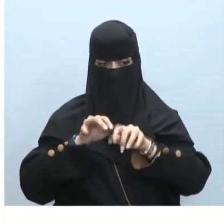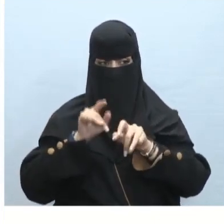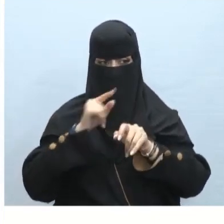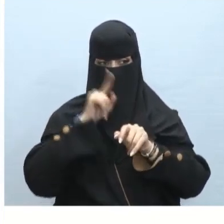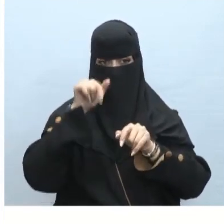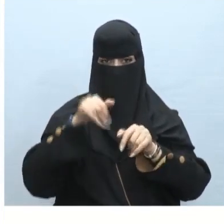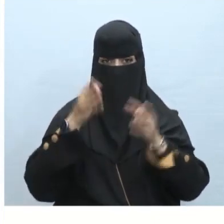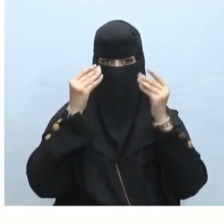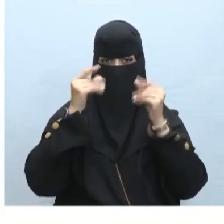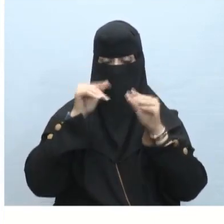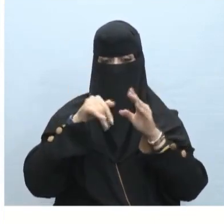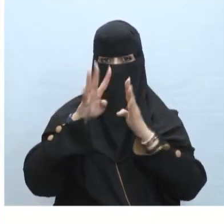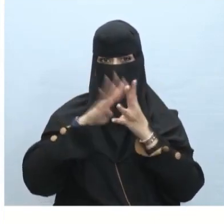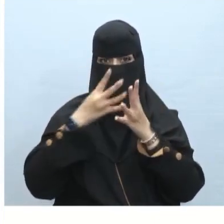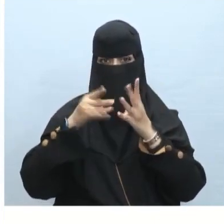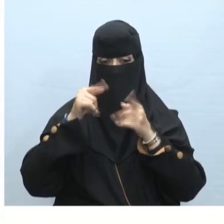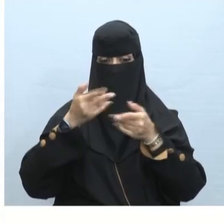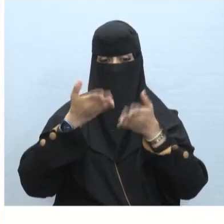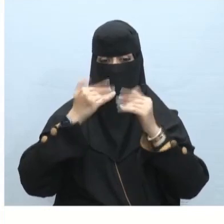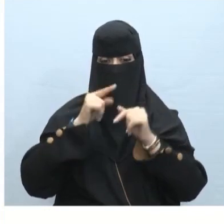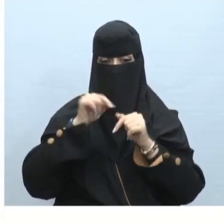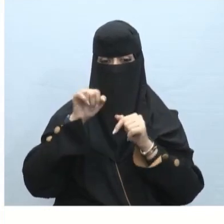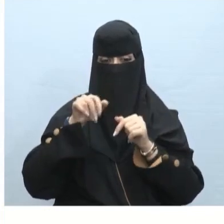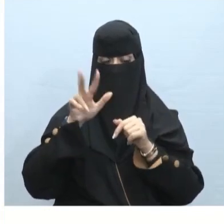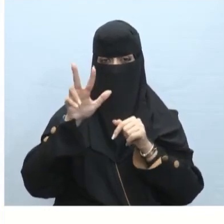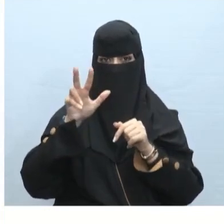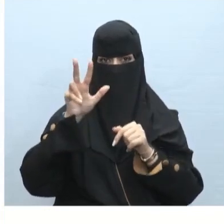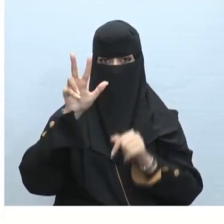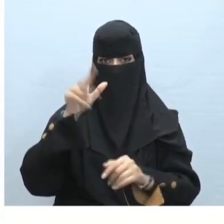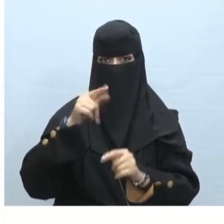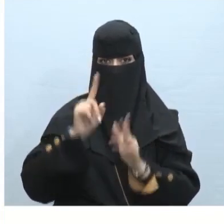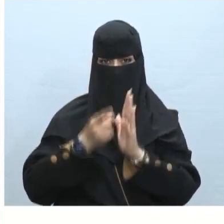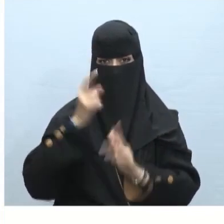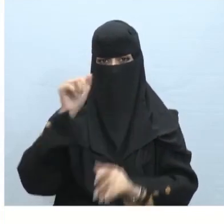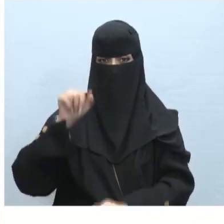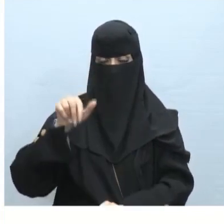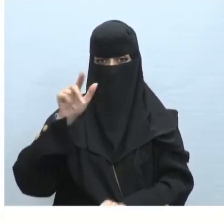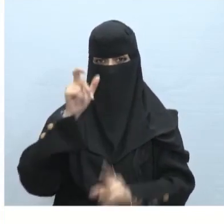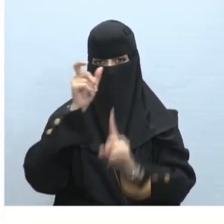هذه البيانات على هذا الجدول فلنكتب الطلبه المعلمون